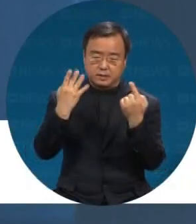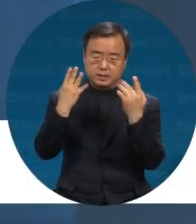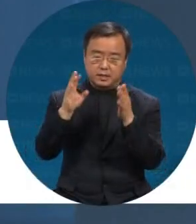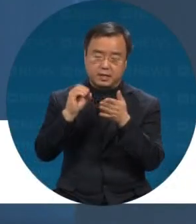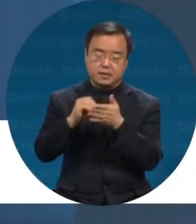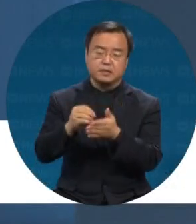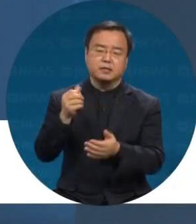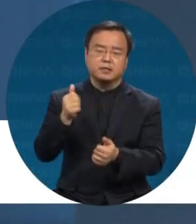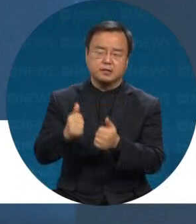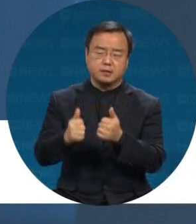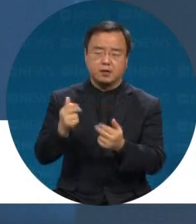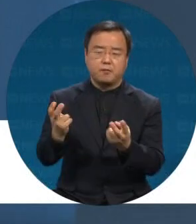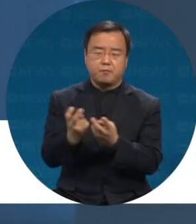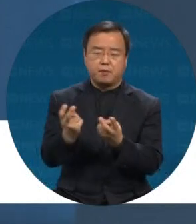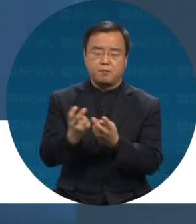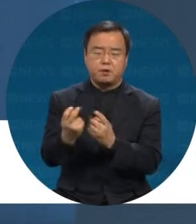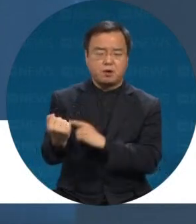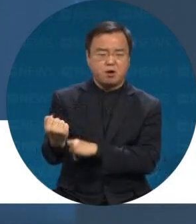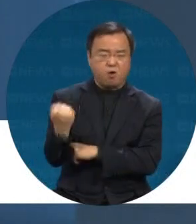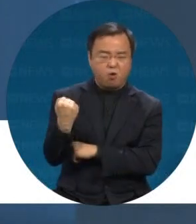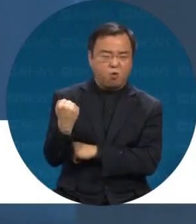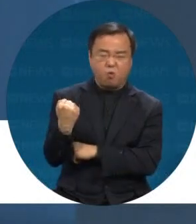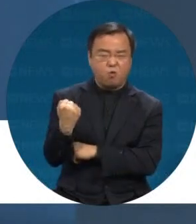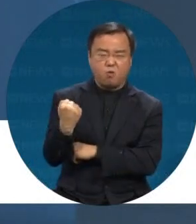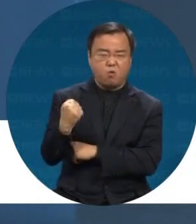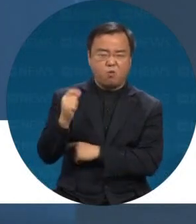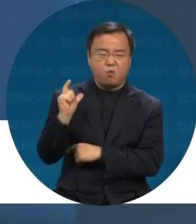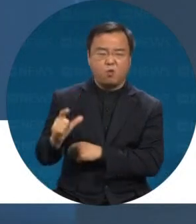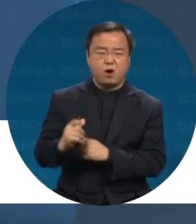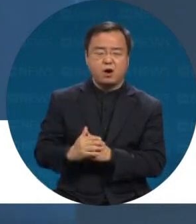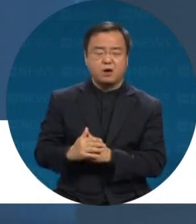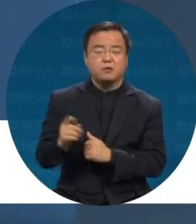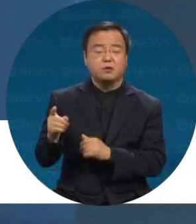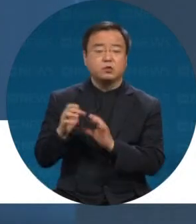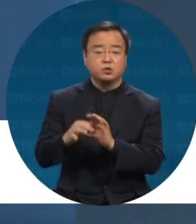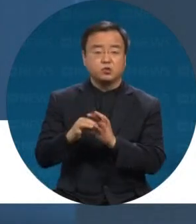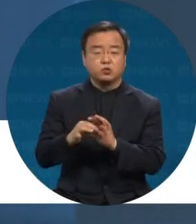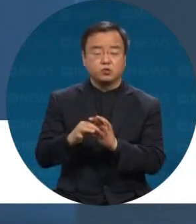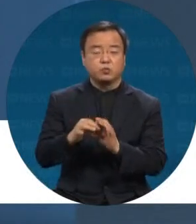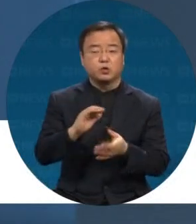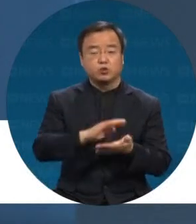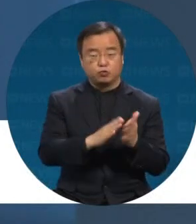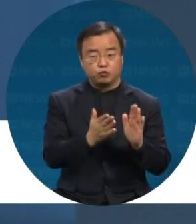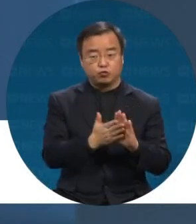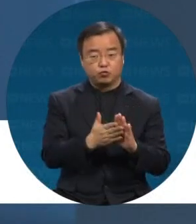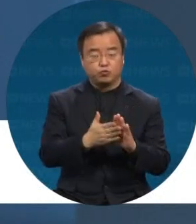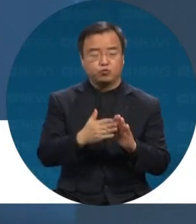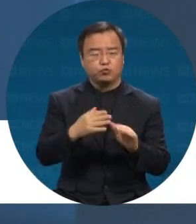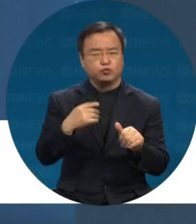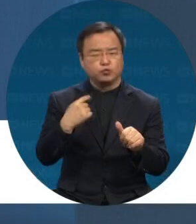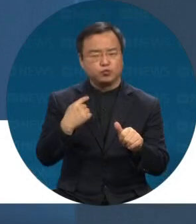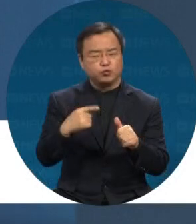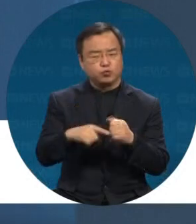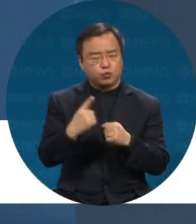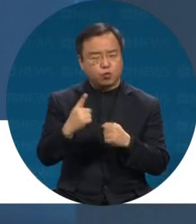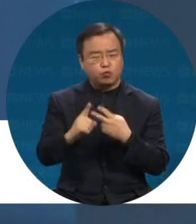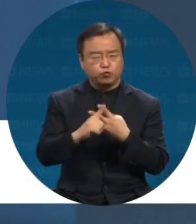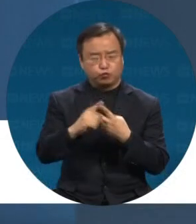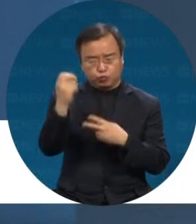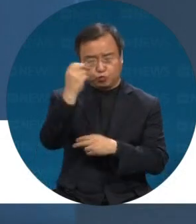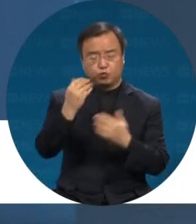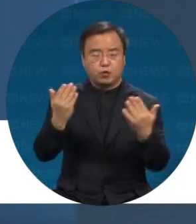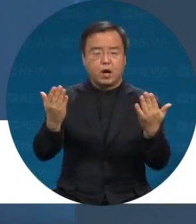대단합니다 그렇습니다 왜냐하면 대입제도에 따라서 유초 중고등학교의 교육 방향이 달라질 정도로